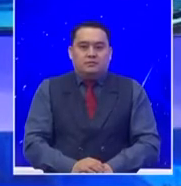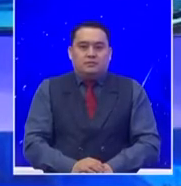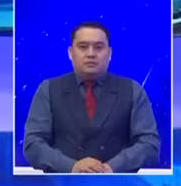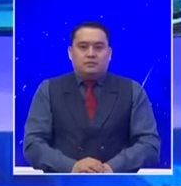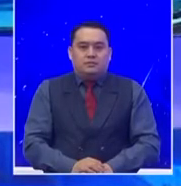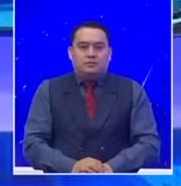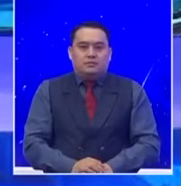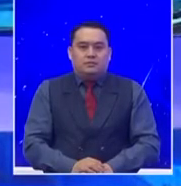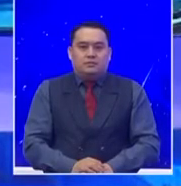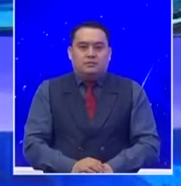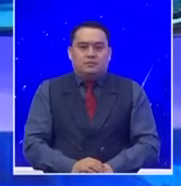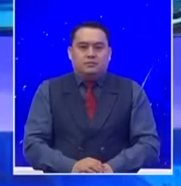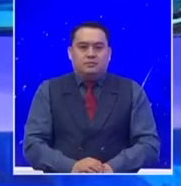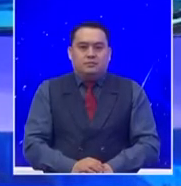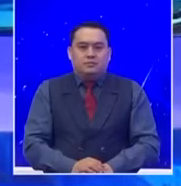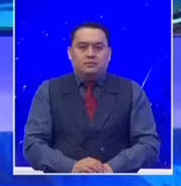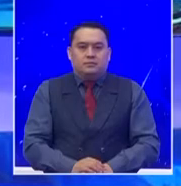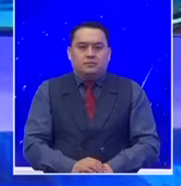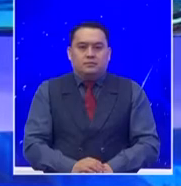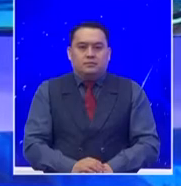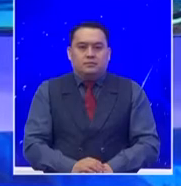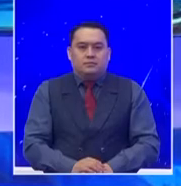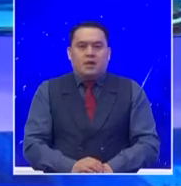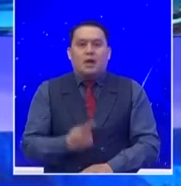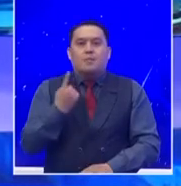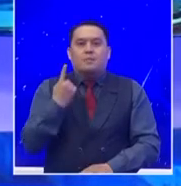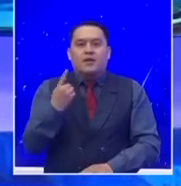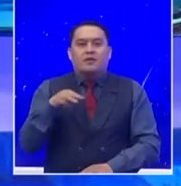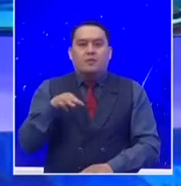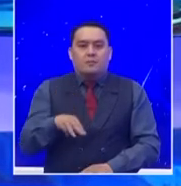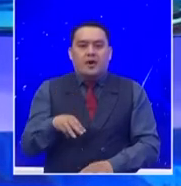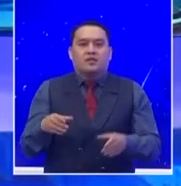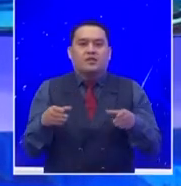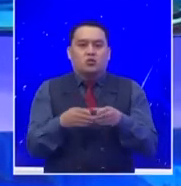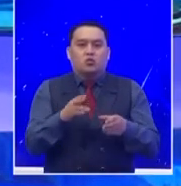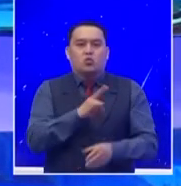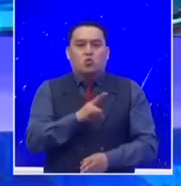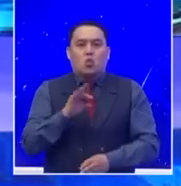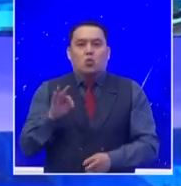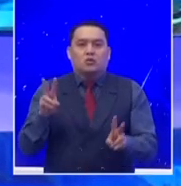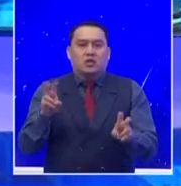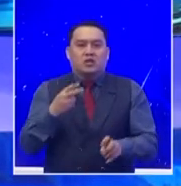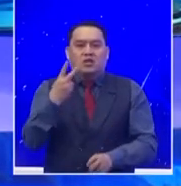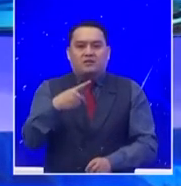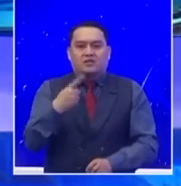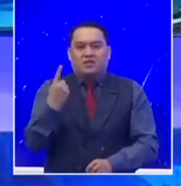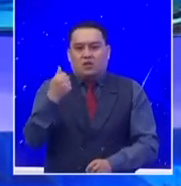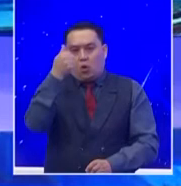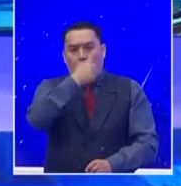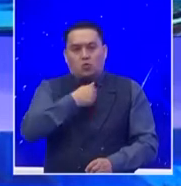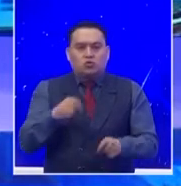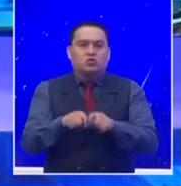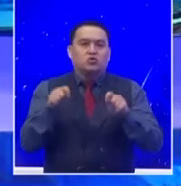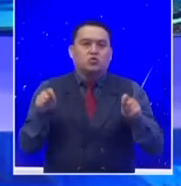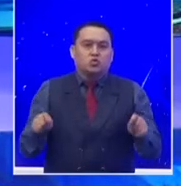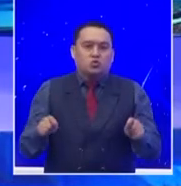К другим темам. Испытанное время, проверенное делами. 1 марта партии «Нур Отан» исполняется 21 год. Она была создана